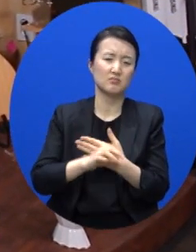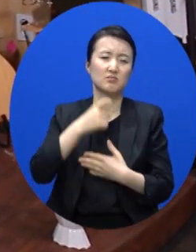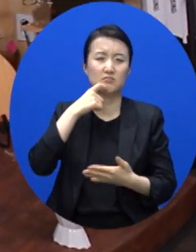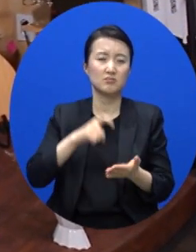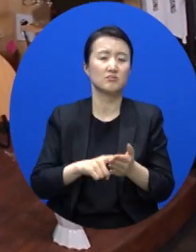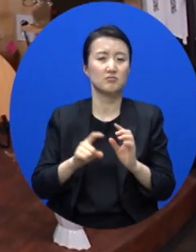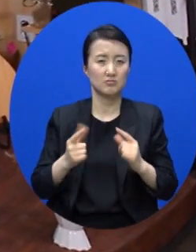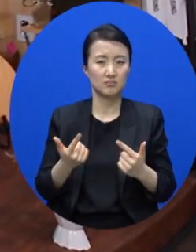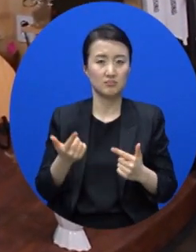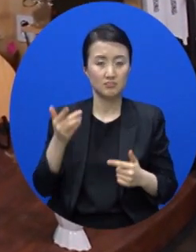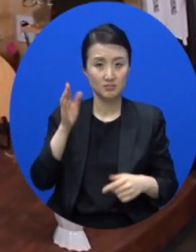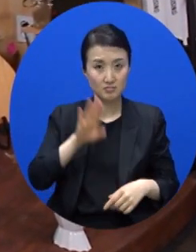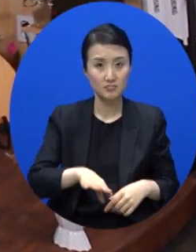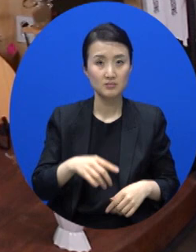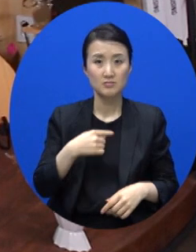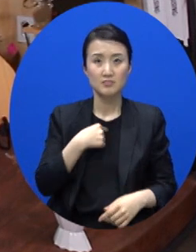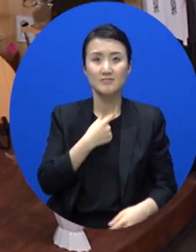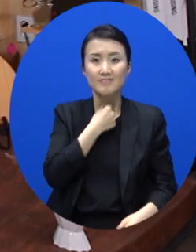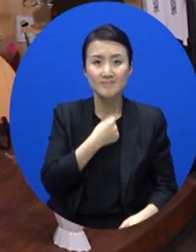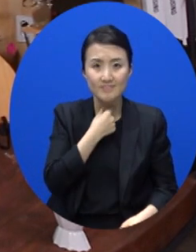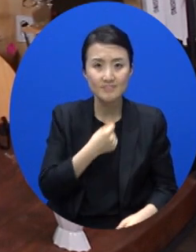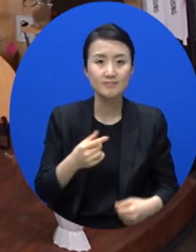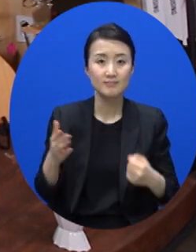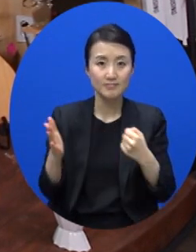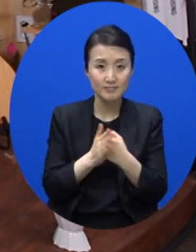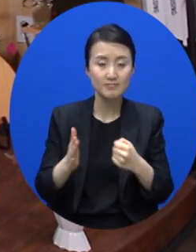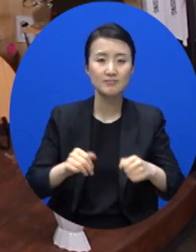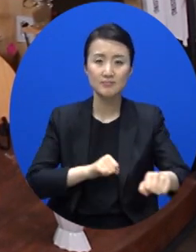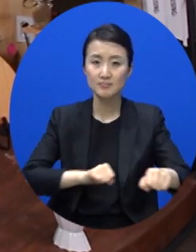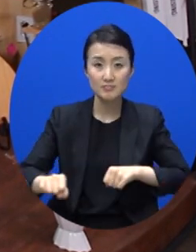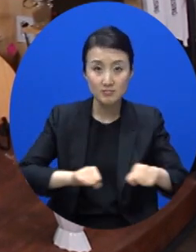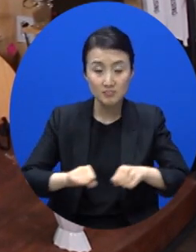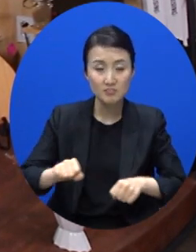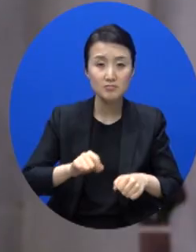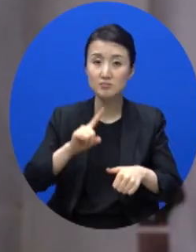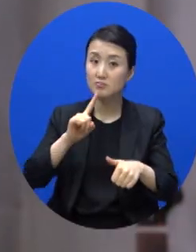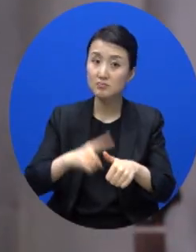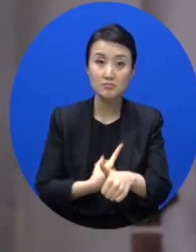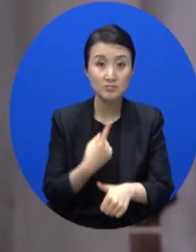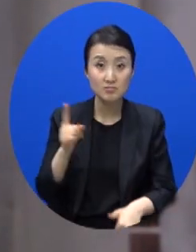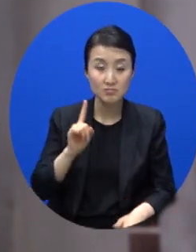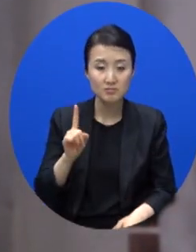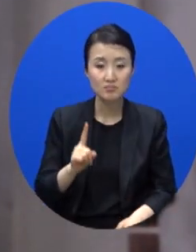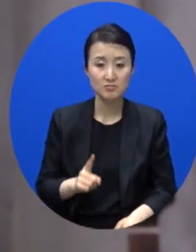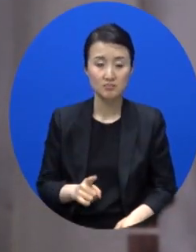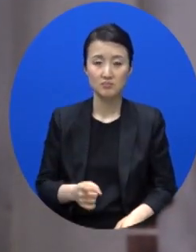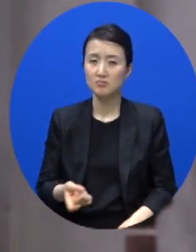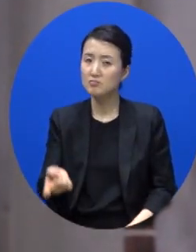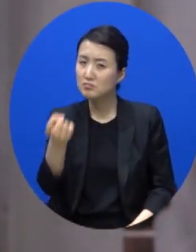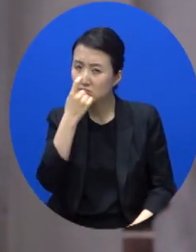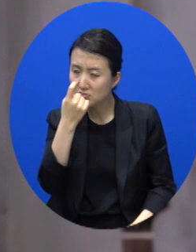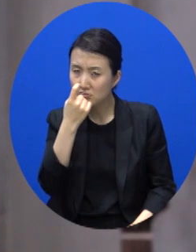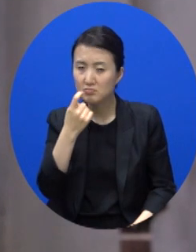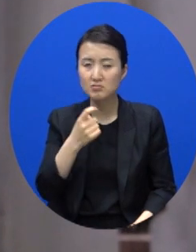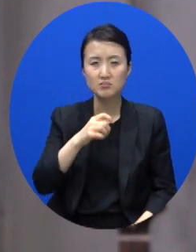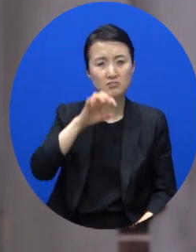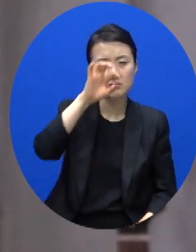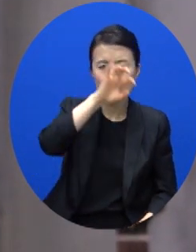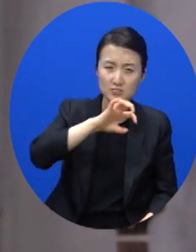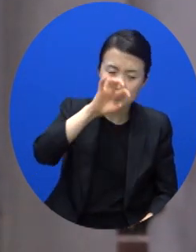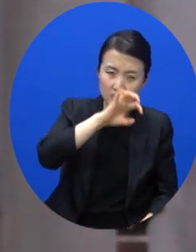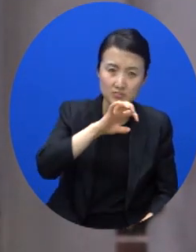거기에 그 음악에 빠져들어서 대금 음악을 하다 보니까 공부가 됐든 연습이